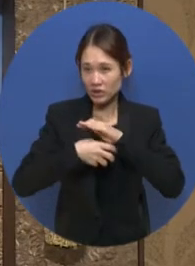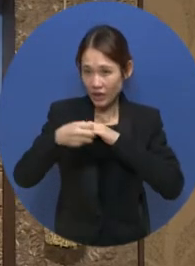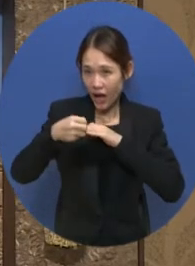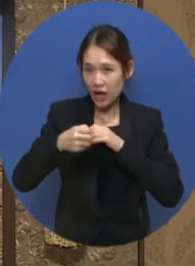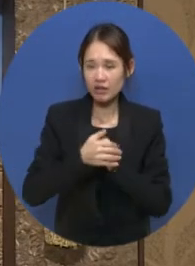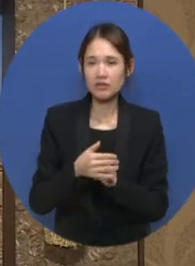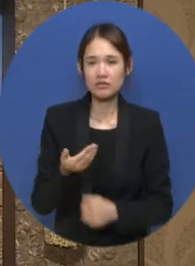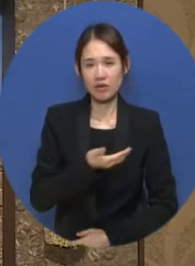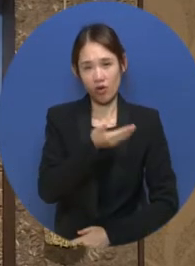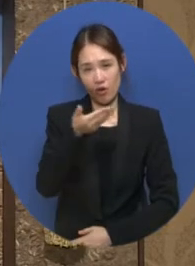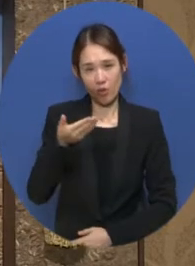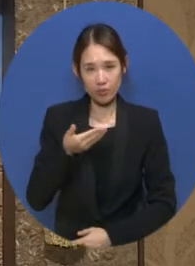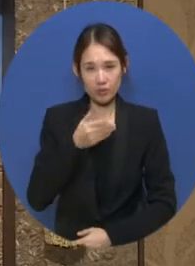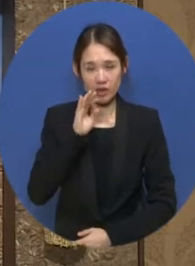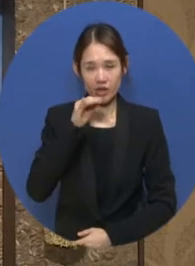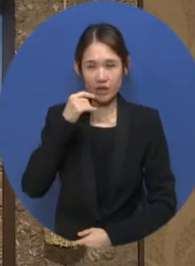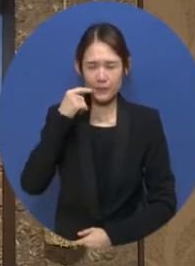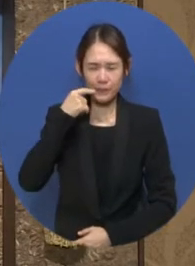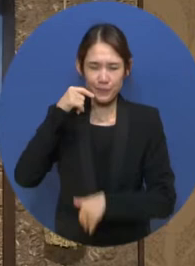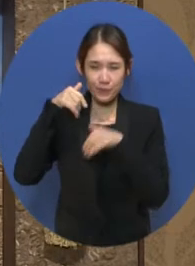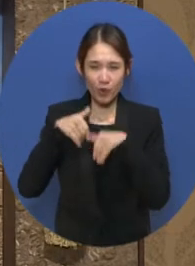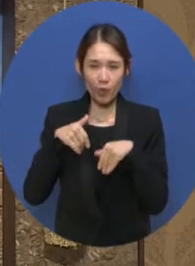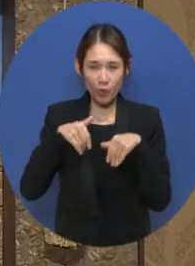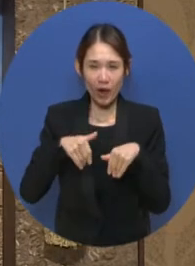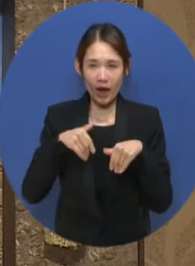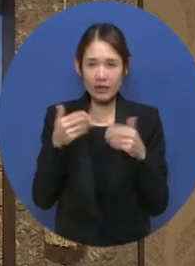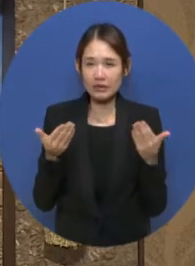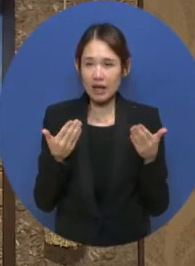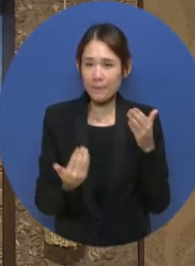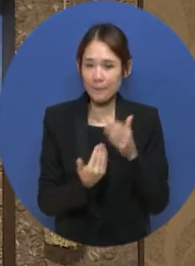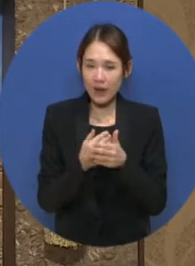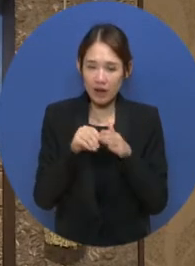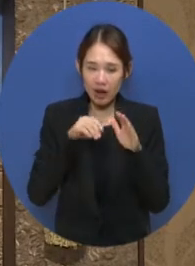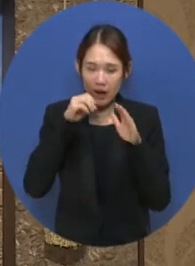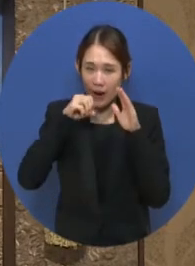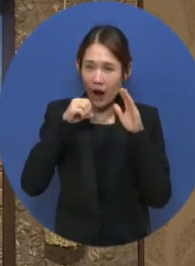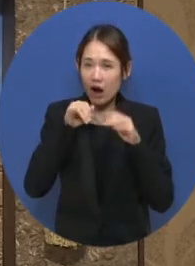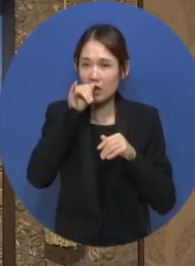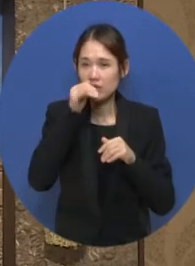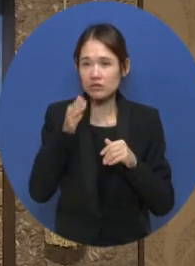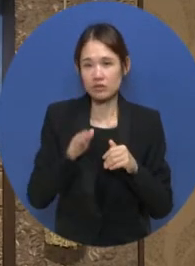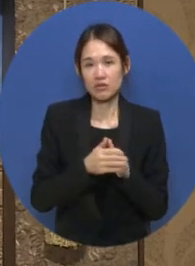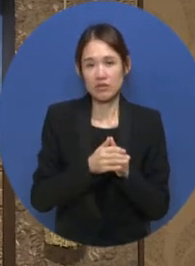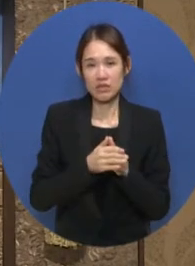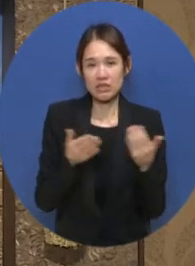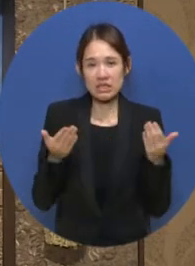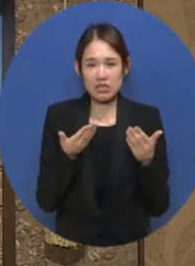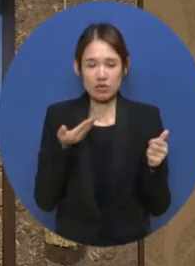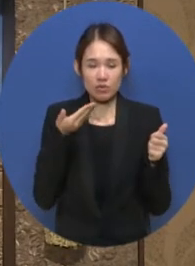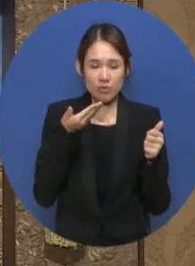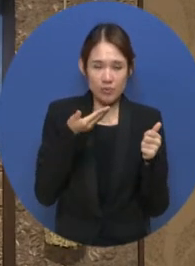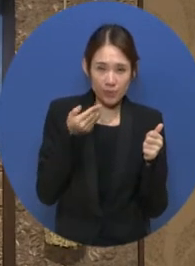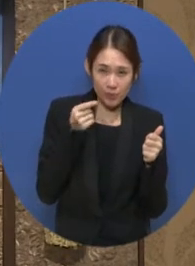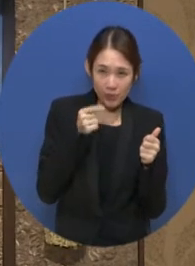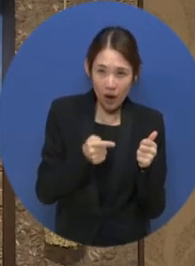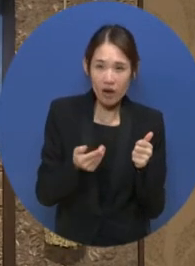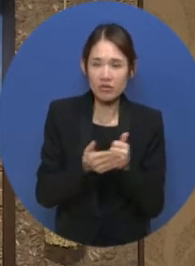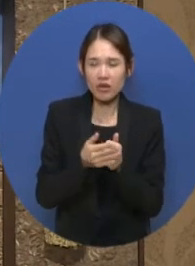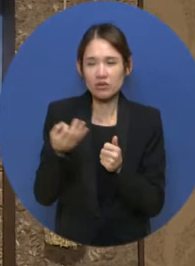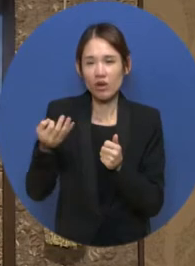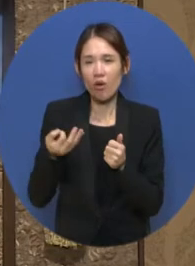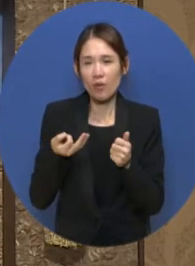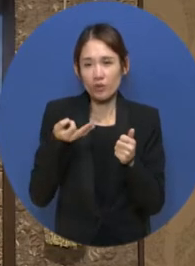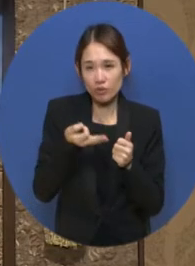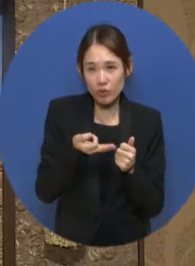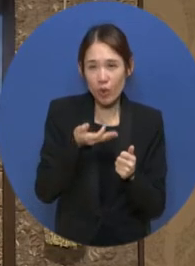아마 염전 노예 사건 으로 잘 알려져 있는데요 일을 하고도 이제 정당한 임금을 주지 않거나 또 재산을